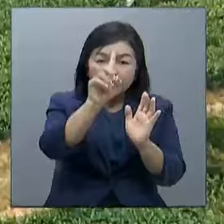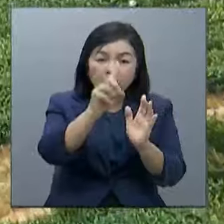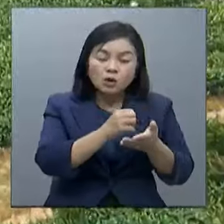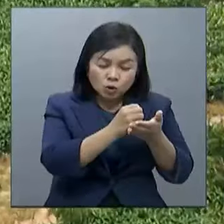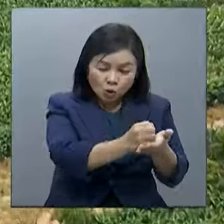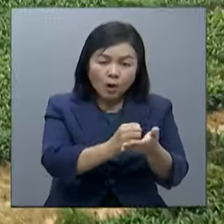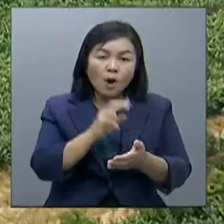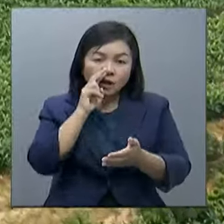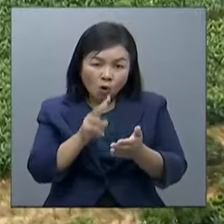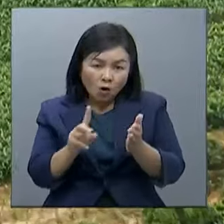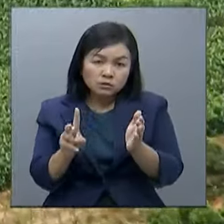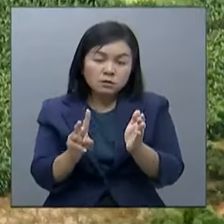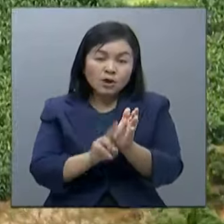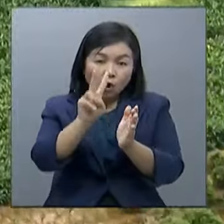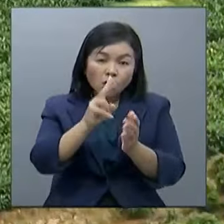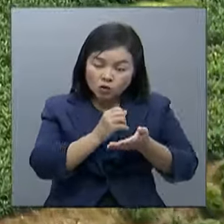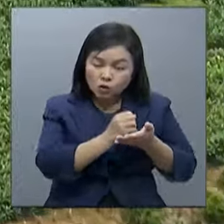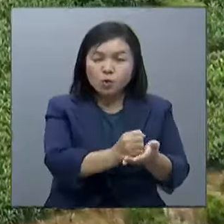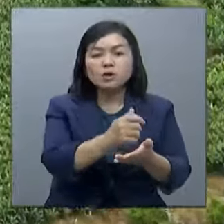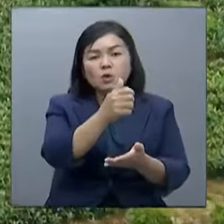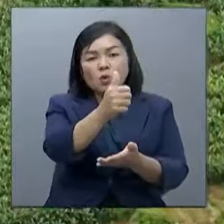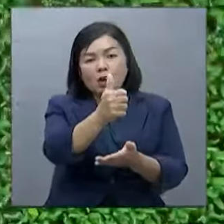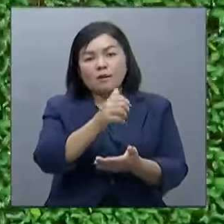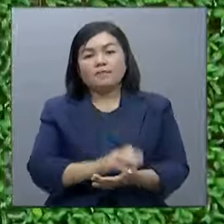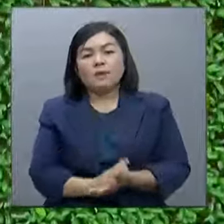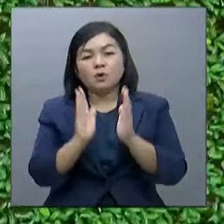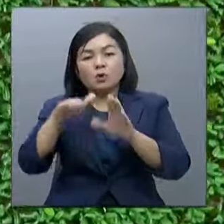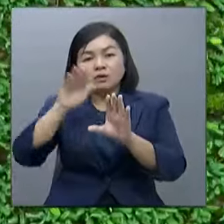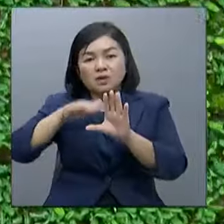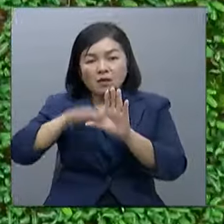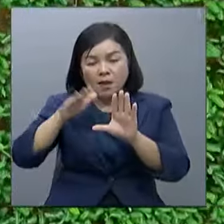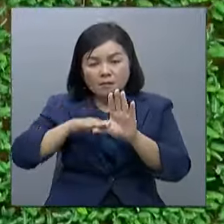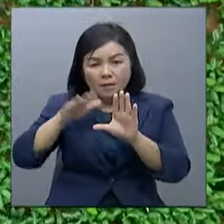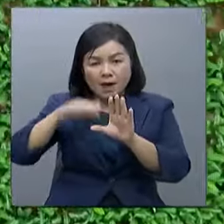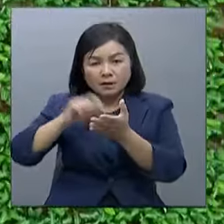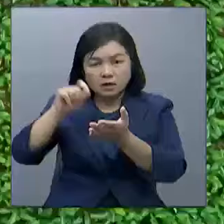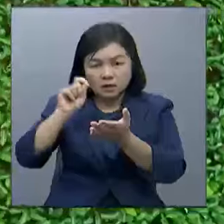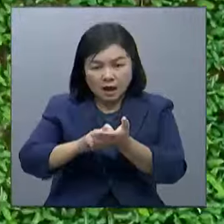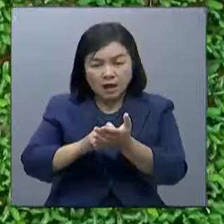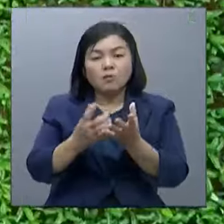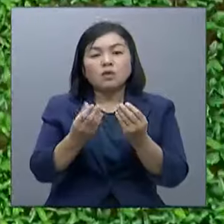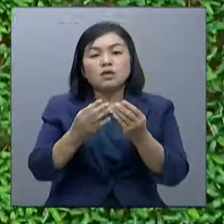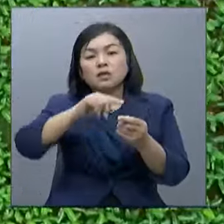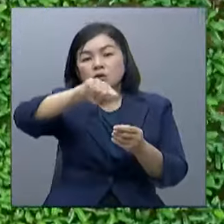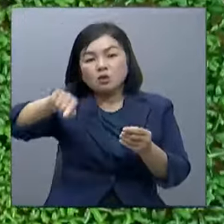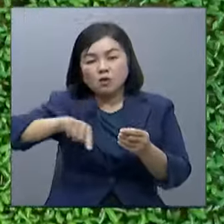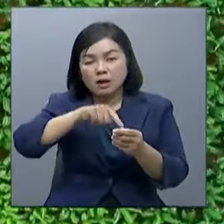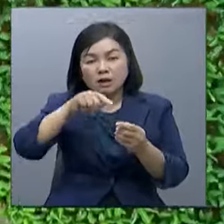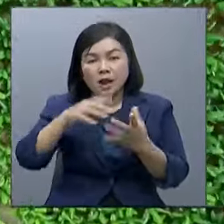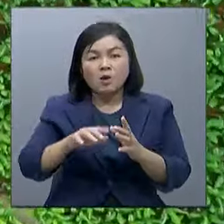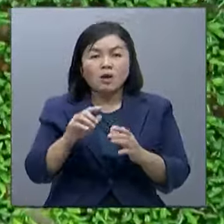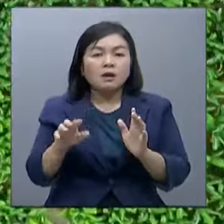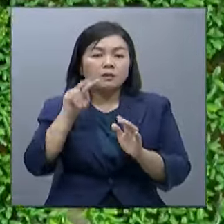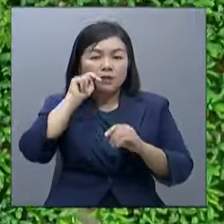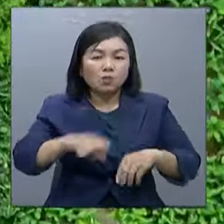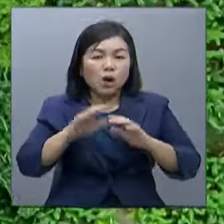พื้นที่ตำบลคลองกระจงนะครับมีเกษตรกรขึ้นทะเบียนปลูกกล้วยไว้ 3,100ไร่ครับถูกน้ำท่วมได้รับความเสียหาย 2ครั้งครับ